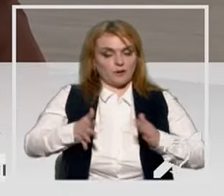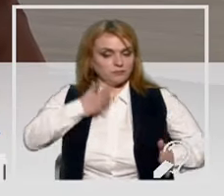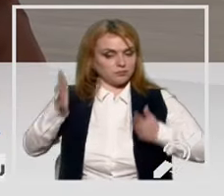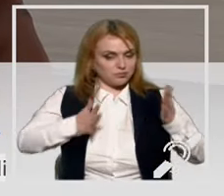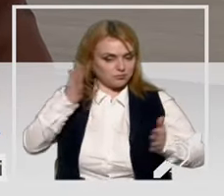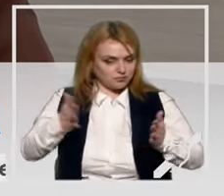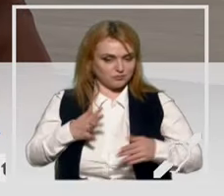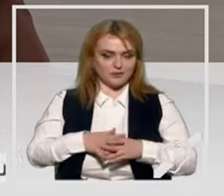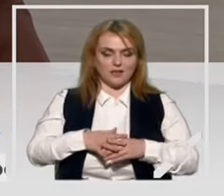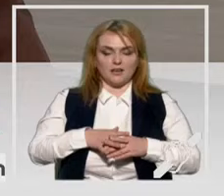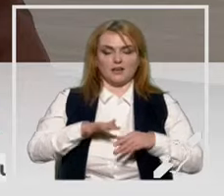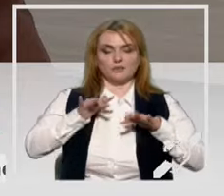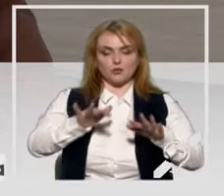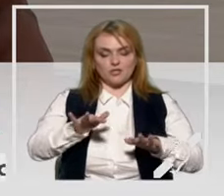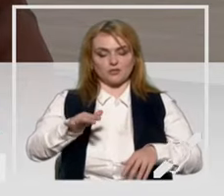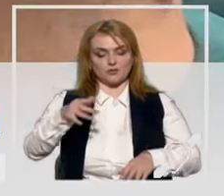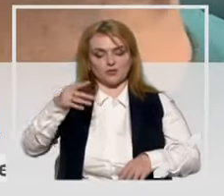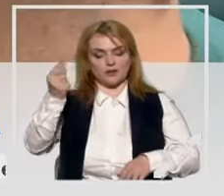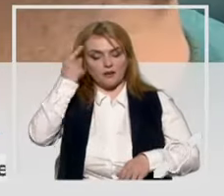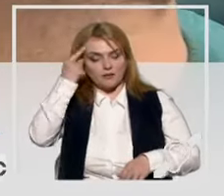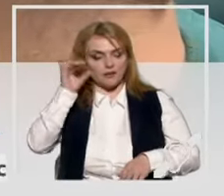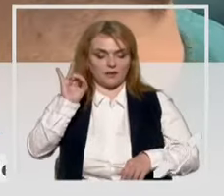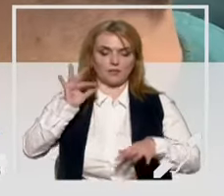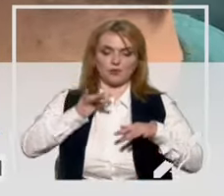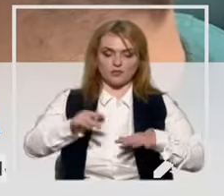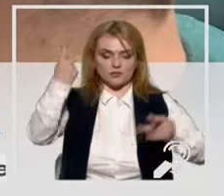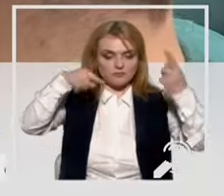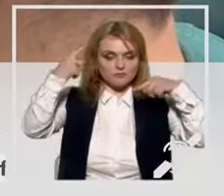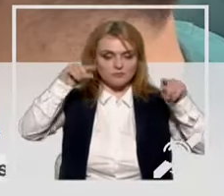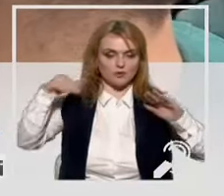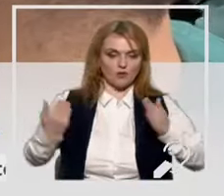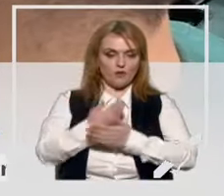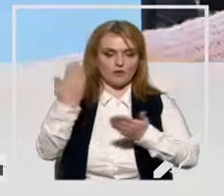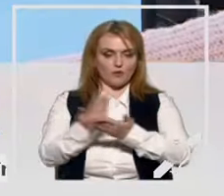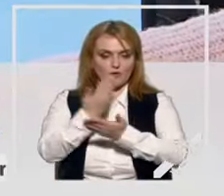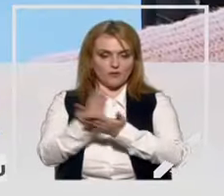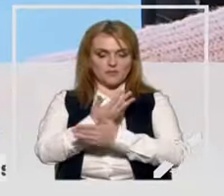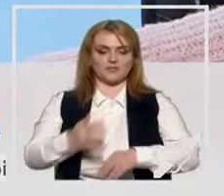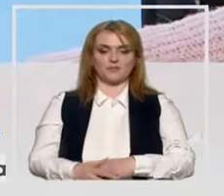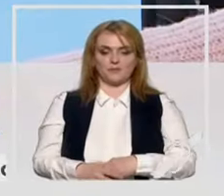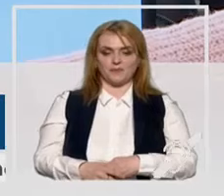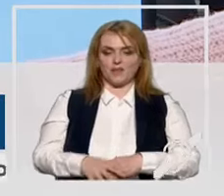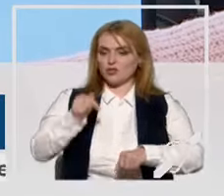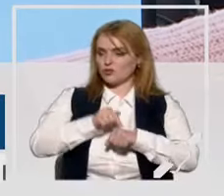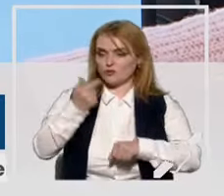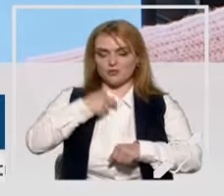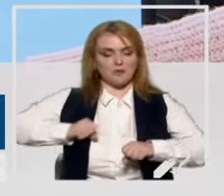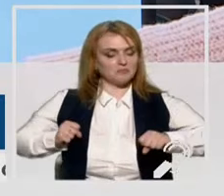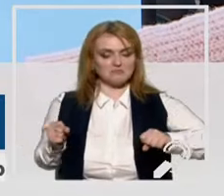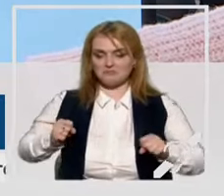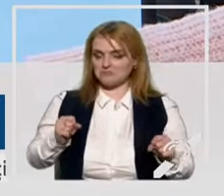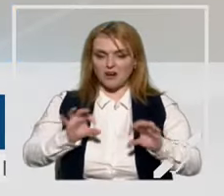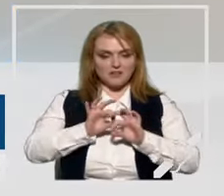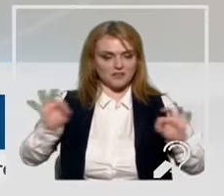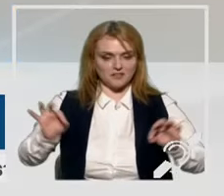în procesul de gândire și de creare a știrilor. Ne simțim mult mai aproape unul față de celălalt, ne inspirăm lucrând cot